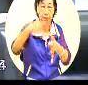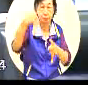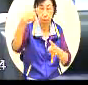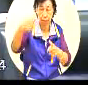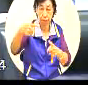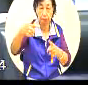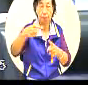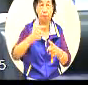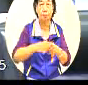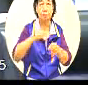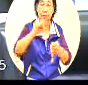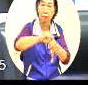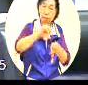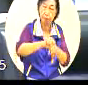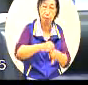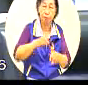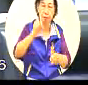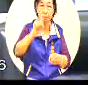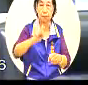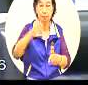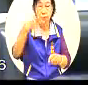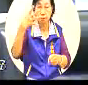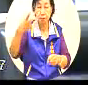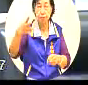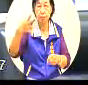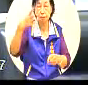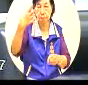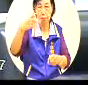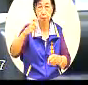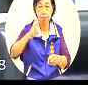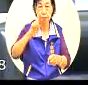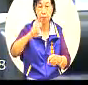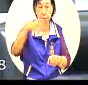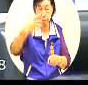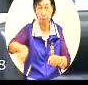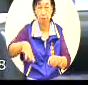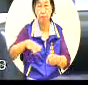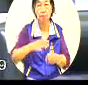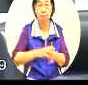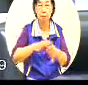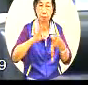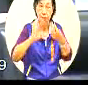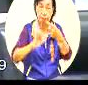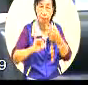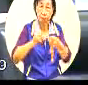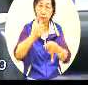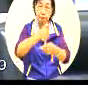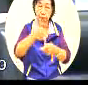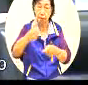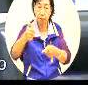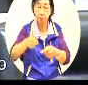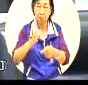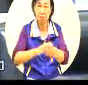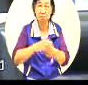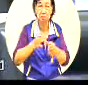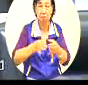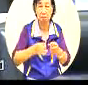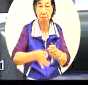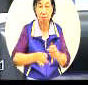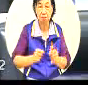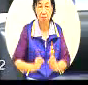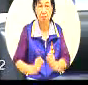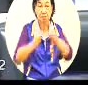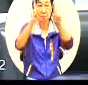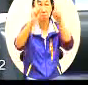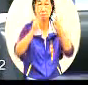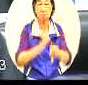14元，变相涨价了 55% 左右啊。为什么收到自来水那个费率